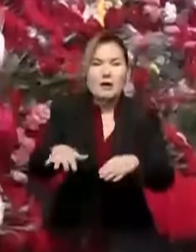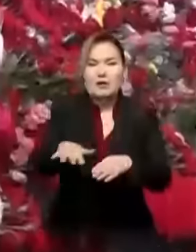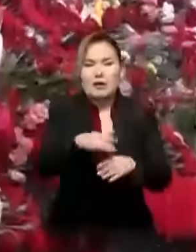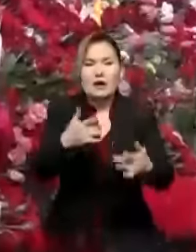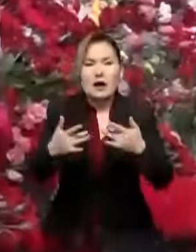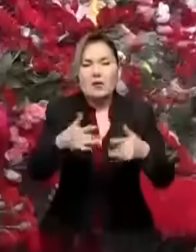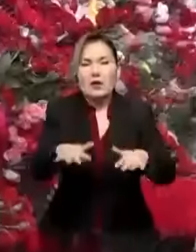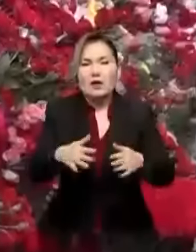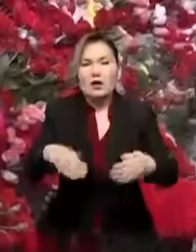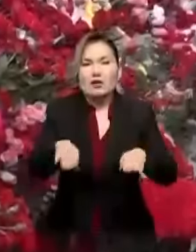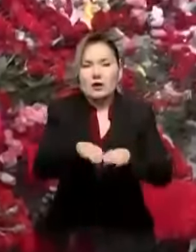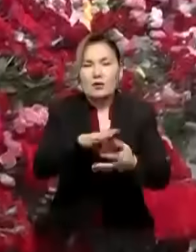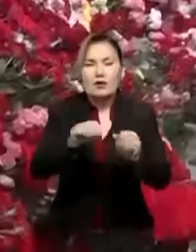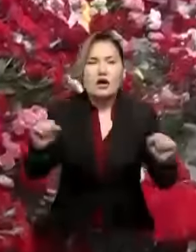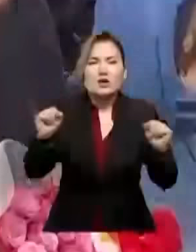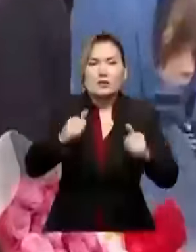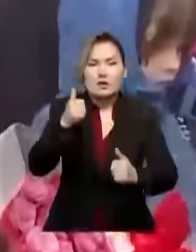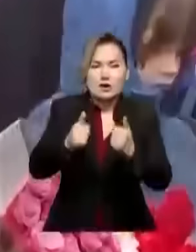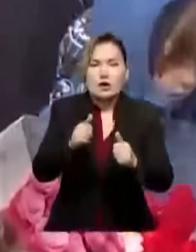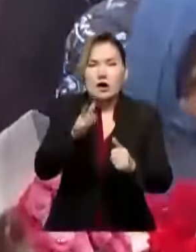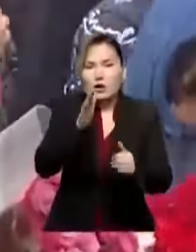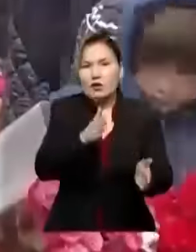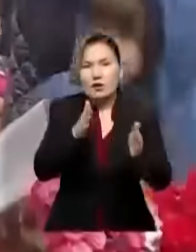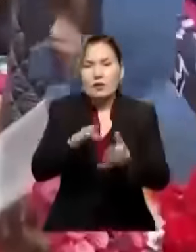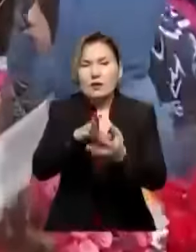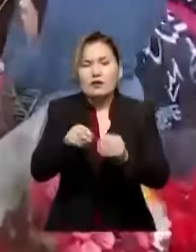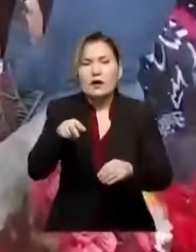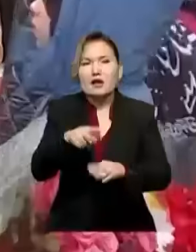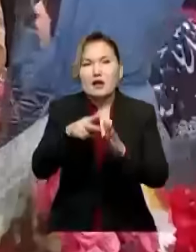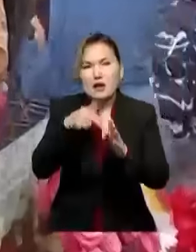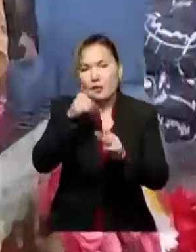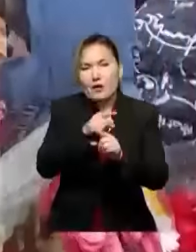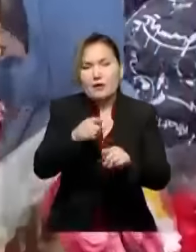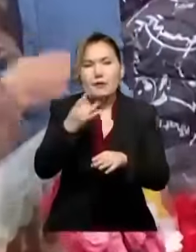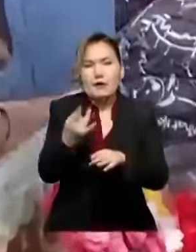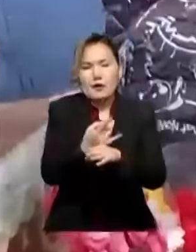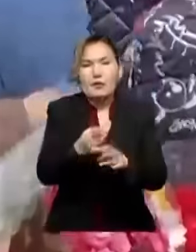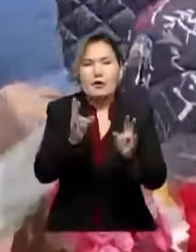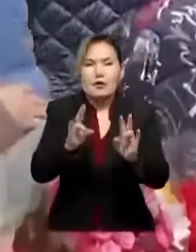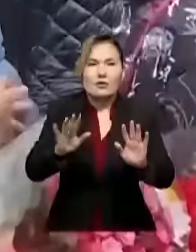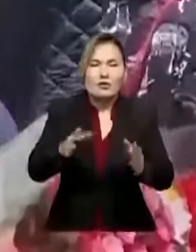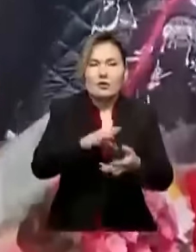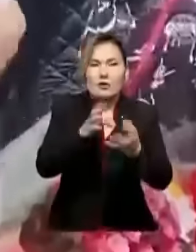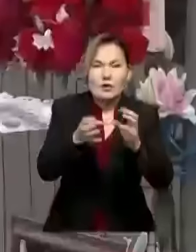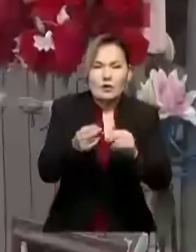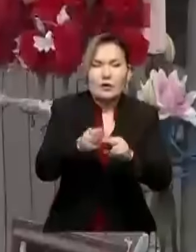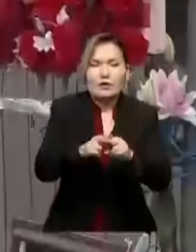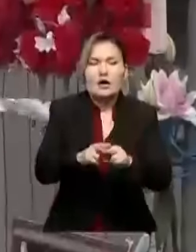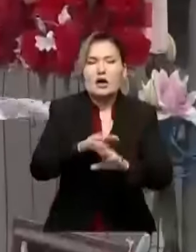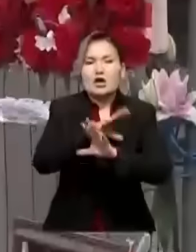жабылған, спорттық шараларда кейінге шегерілді. Бұл Ресейде 2018 жылдан бері алғаш рет жалпы ұлттық аза тұту.